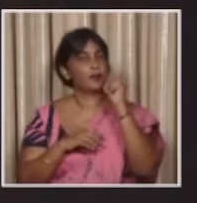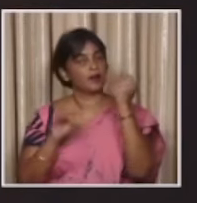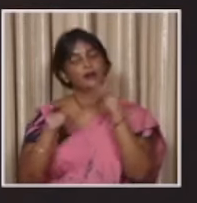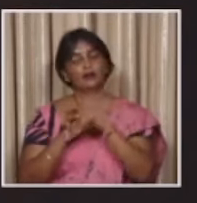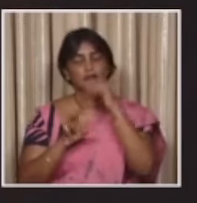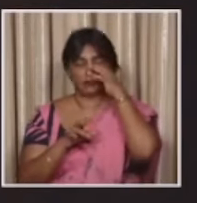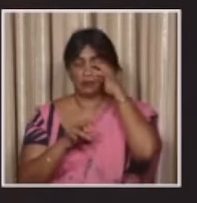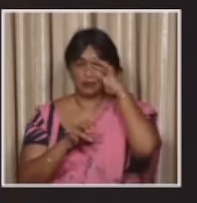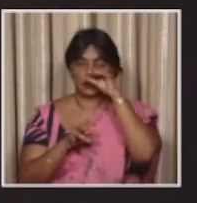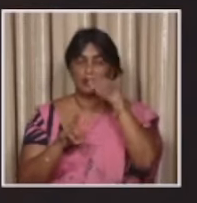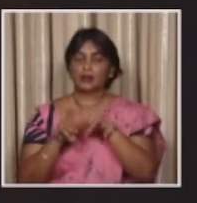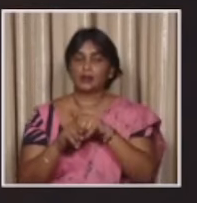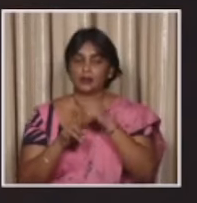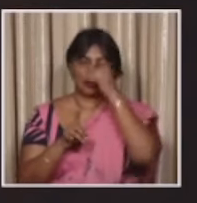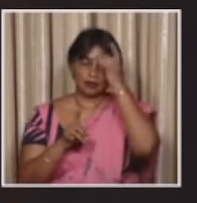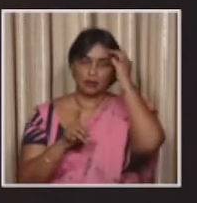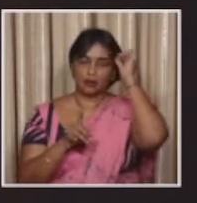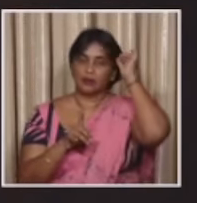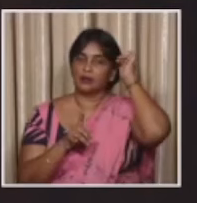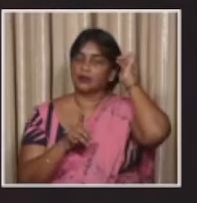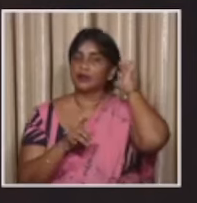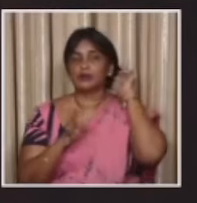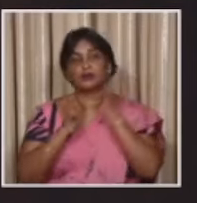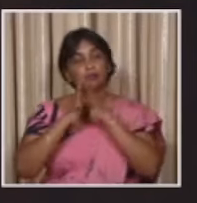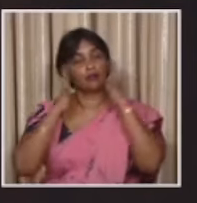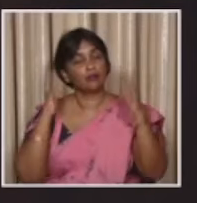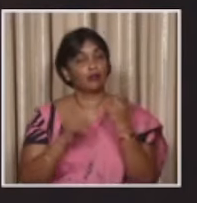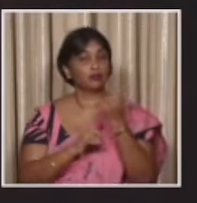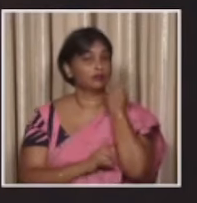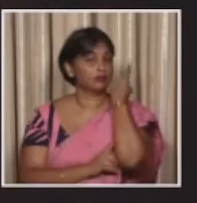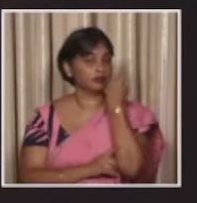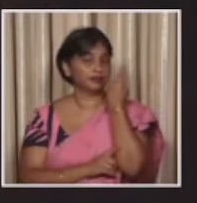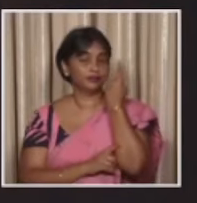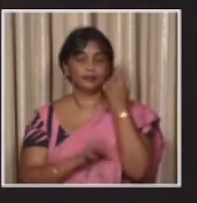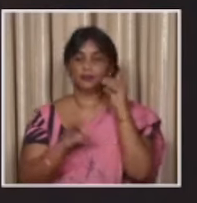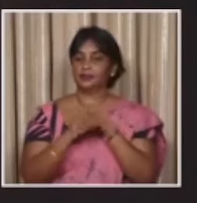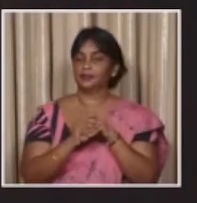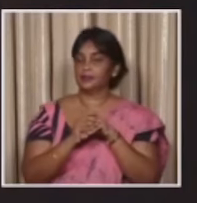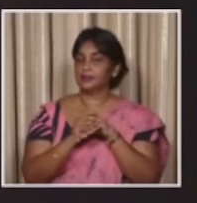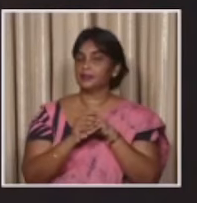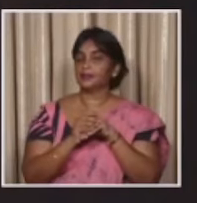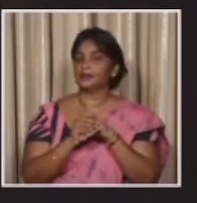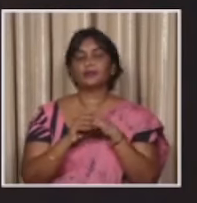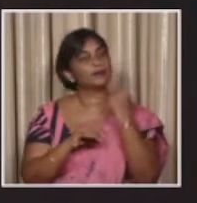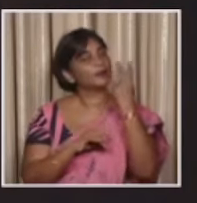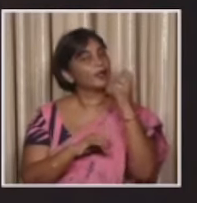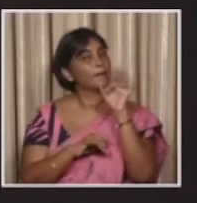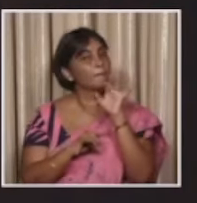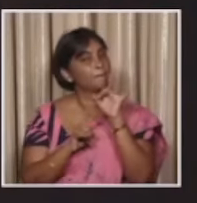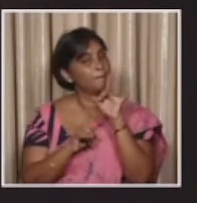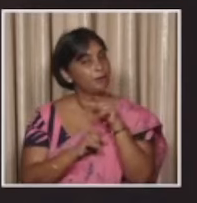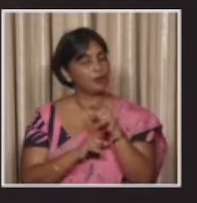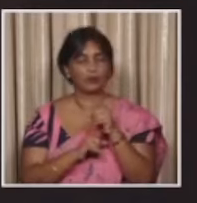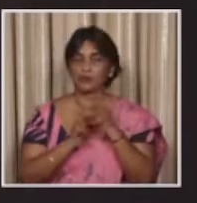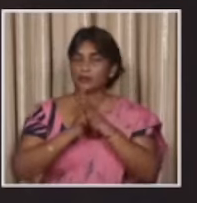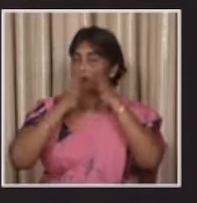වුණා. ඒවගේම අර මේ මහාලොකු ආර්ථික ඔස්ථාරලා ඉන්න ඒවගේම 2015